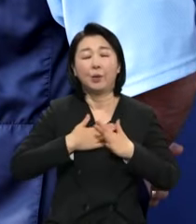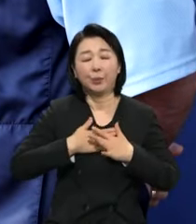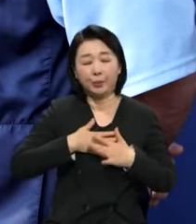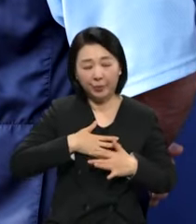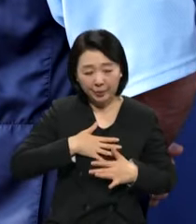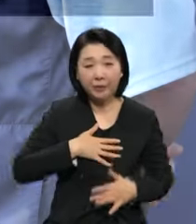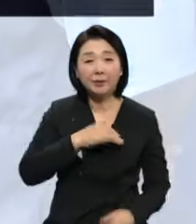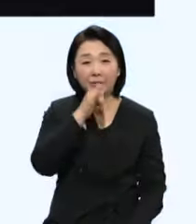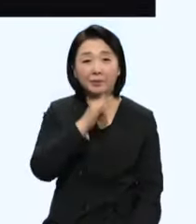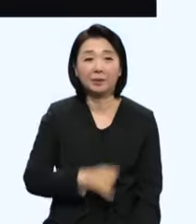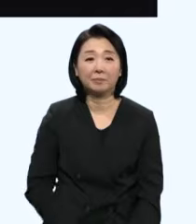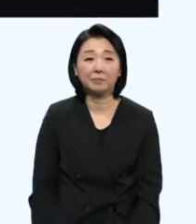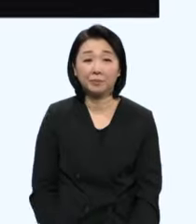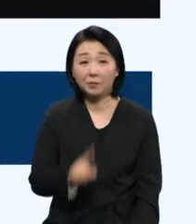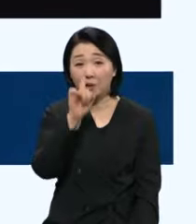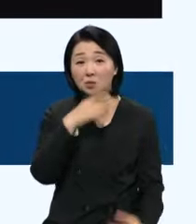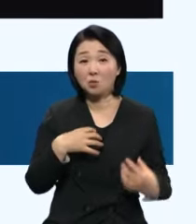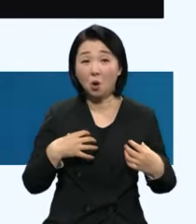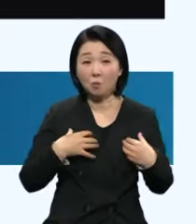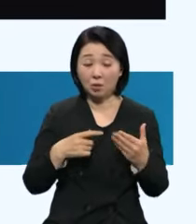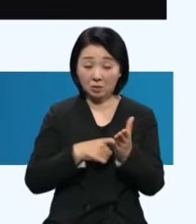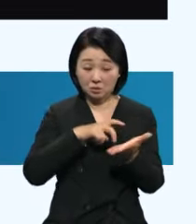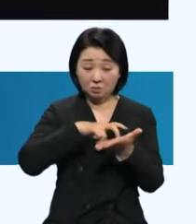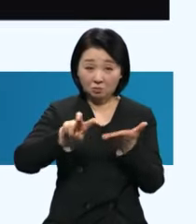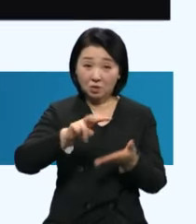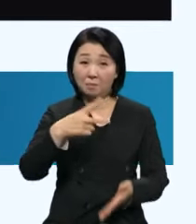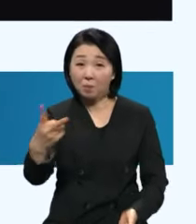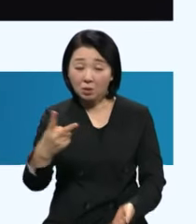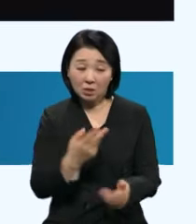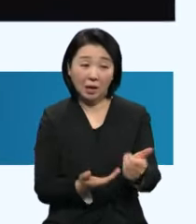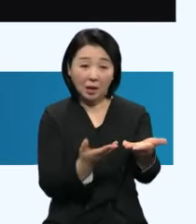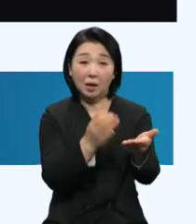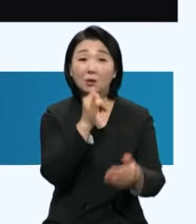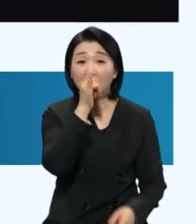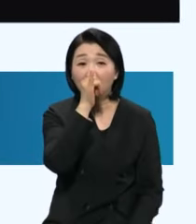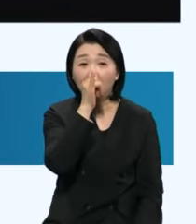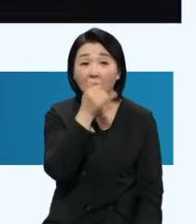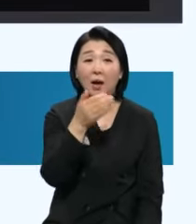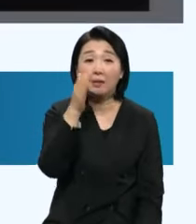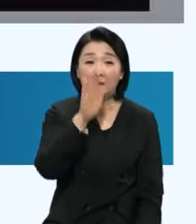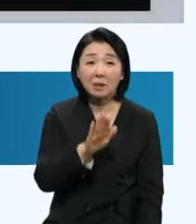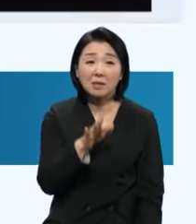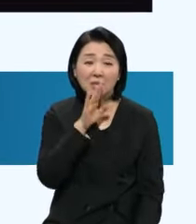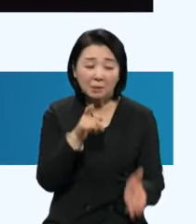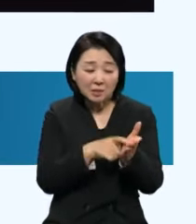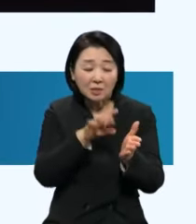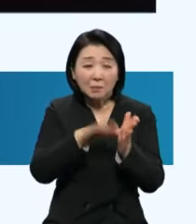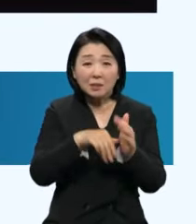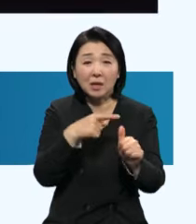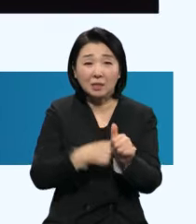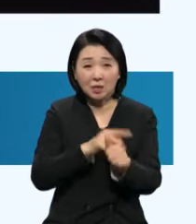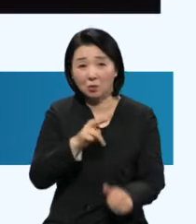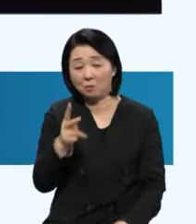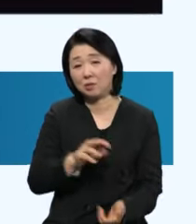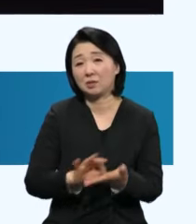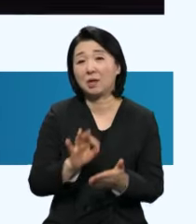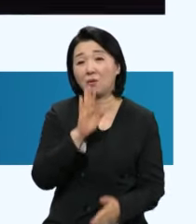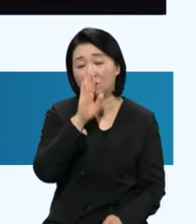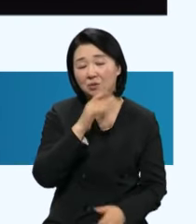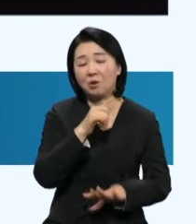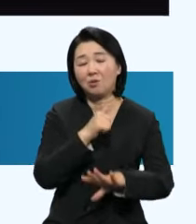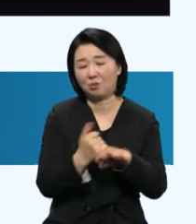쓸어내렸다는데요. 정부가 긴급문자의 번역을 제공하고는 있지만 정말 긴급한 경우 자동 번역을 쓰기 때문에